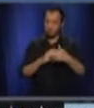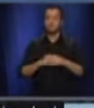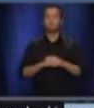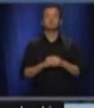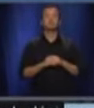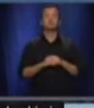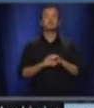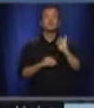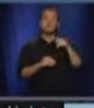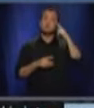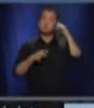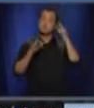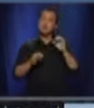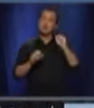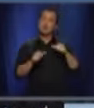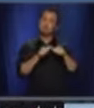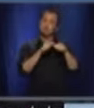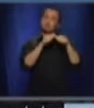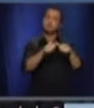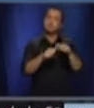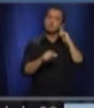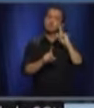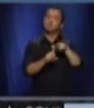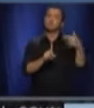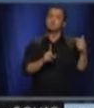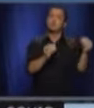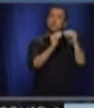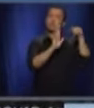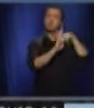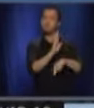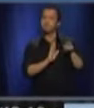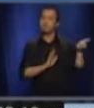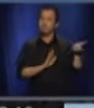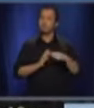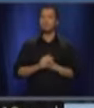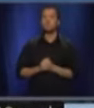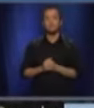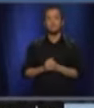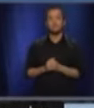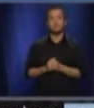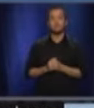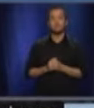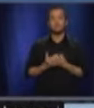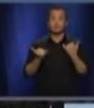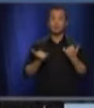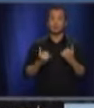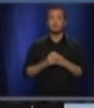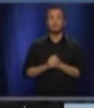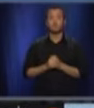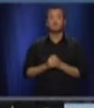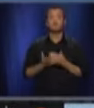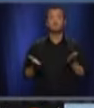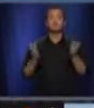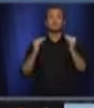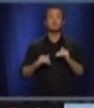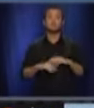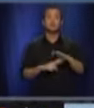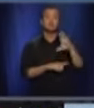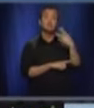pour les bars et les restaurants, c'est tout à fait défendable, mais Geneviève Guilbeault vous l'expliquera. Pour